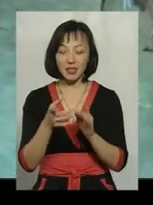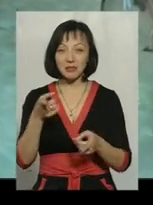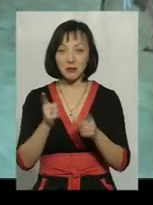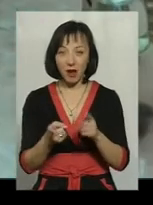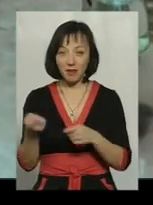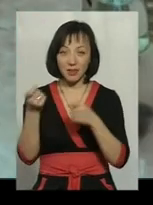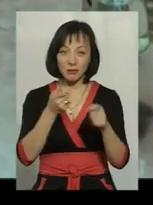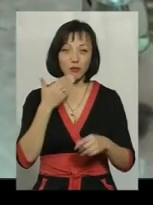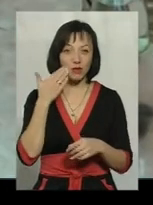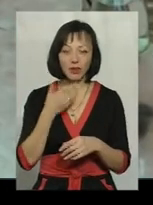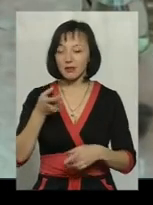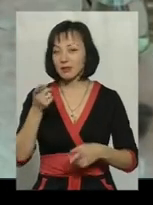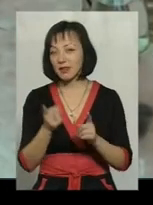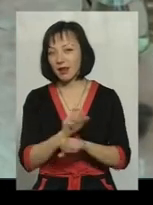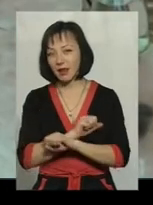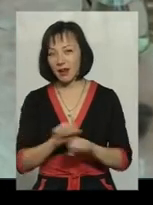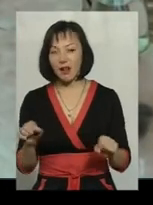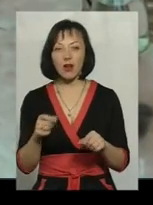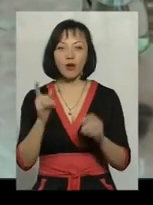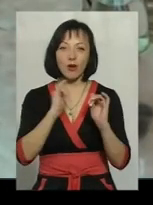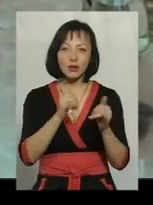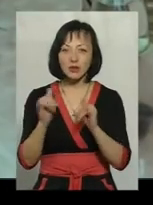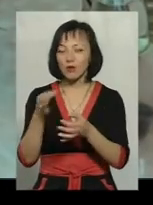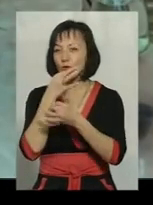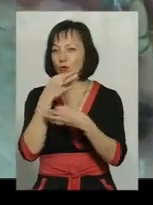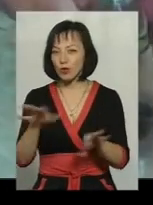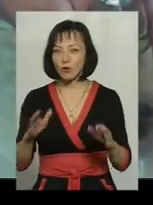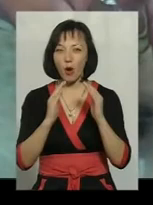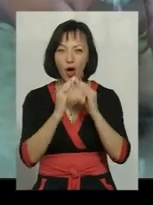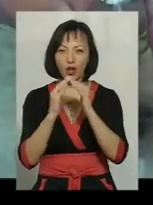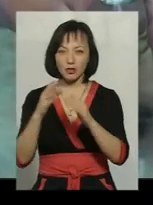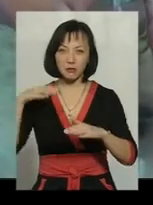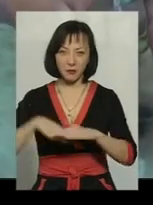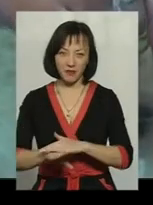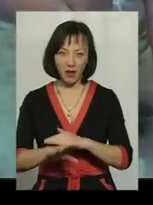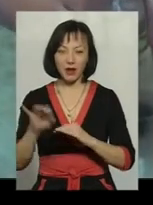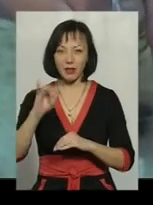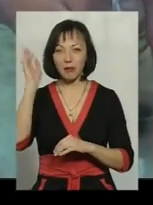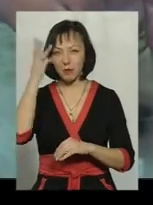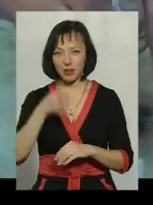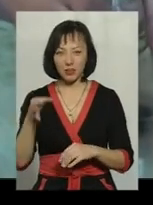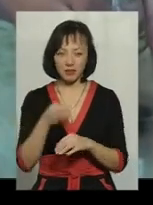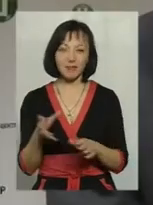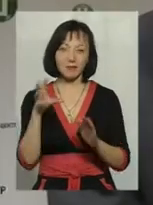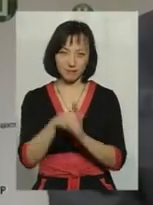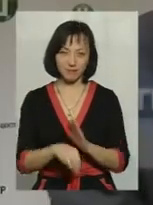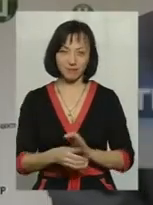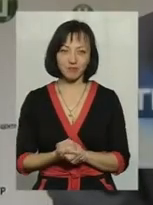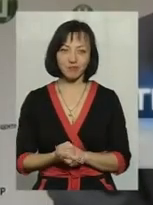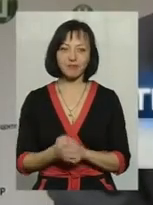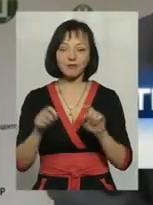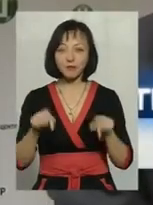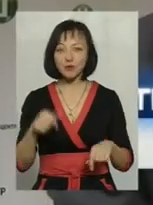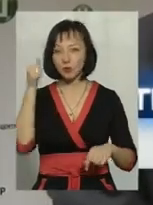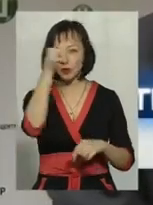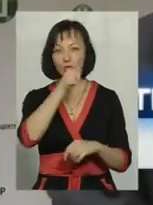з Молдавії, просто нереально. Її можуть розливати у будь-якому гаражі чи підвалі. І Хмельниччина – не виключення. В цьому році